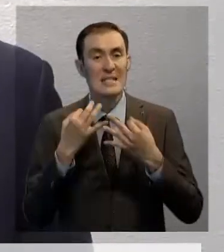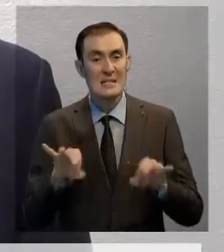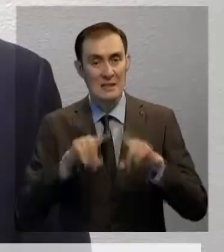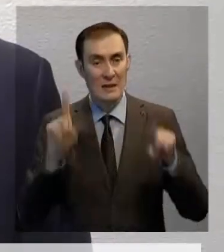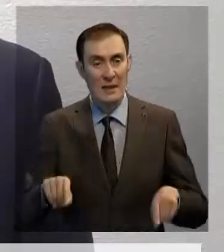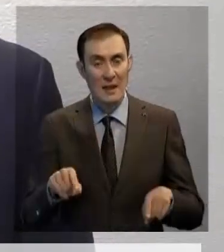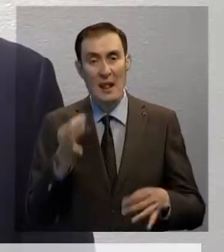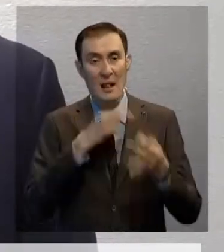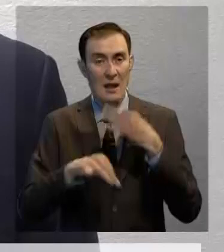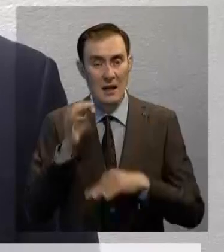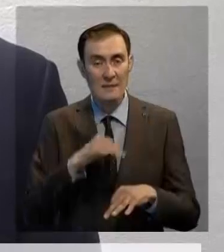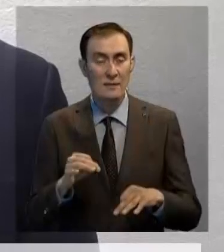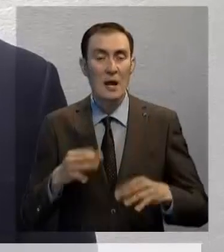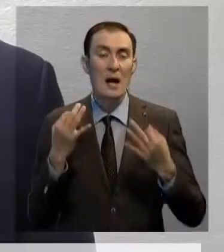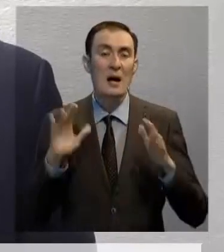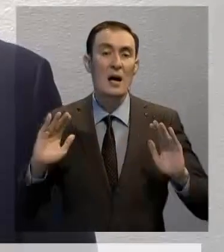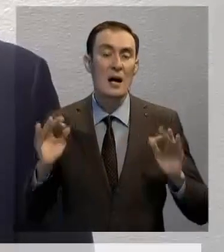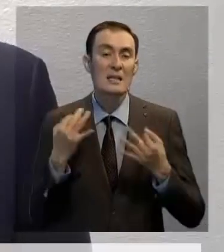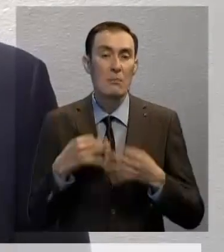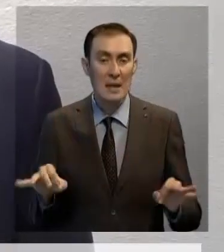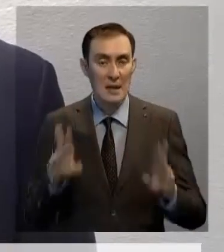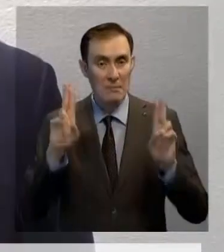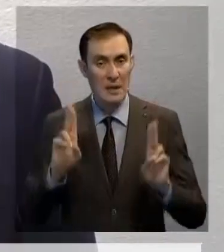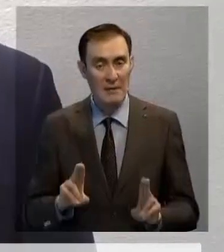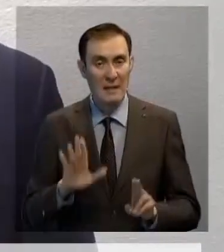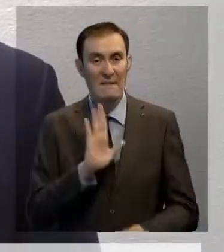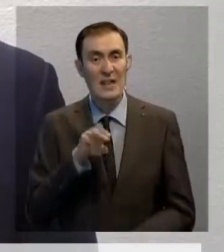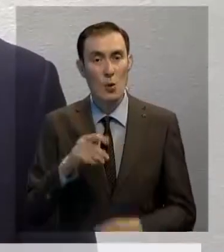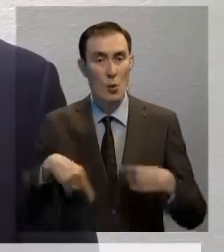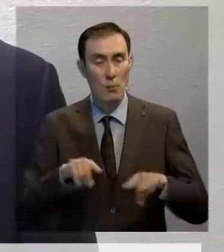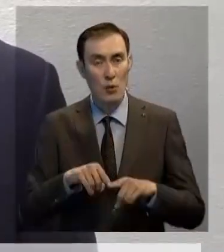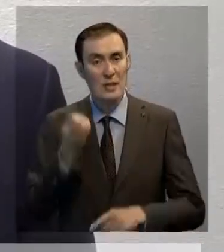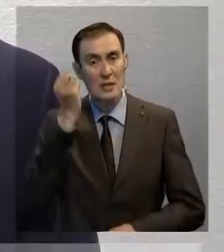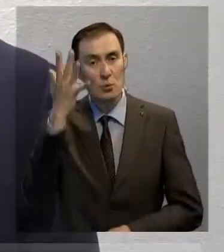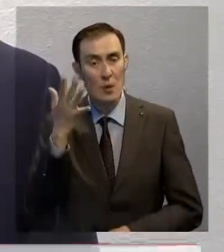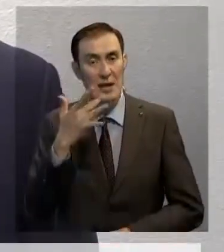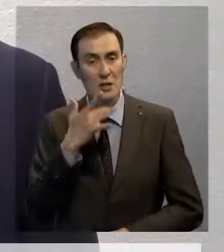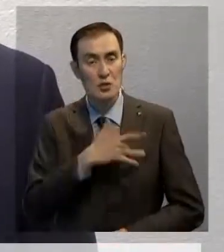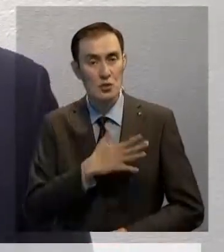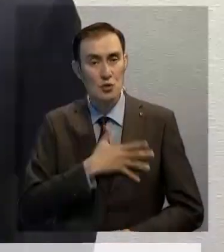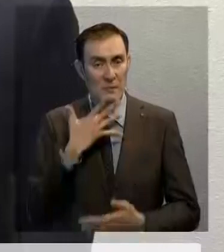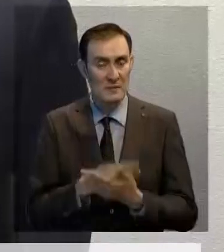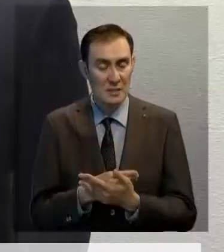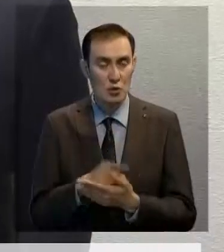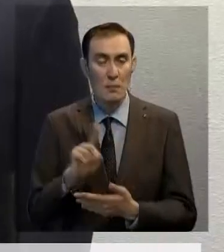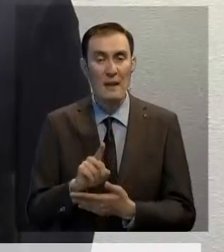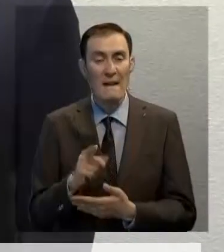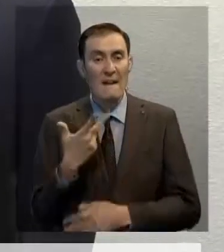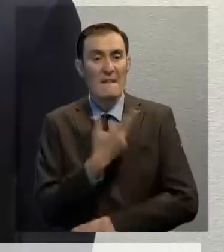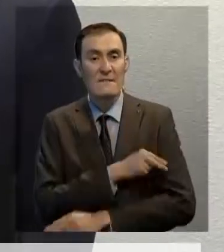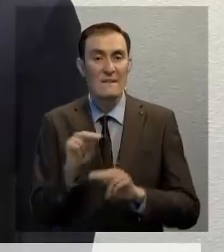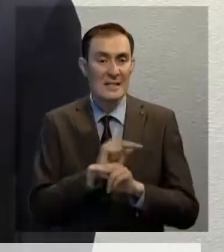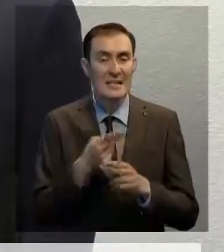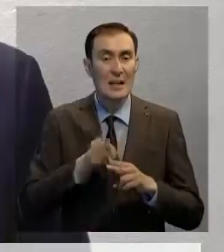определенном ослаблении правил ВТО по интеллектуальной собственности, тем, чтобы вакцины, которые разработаны в